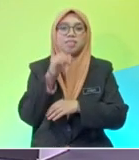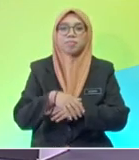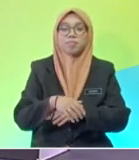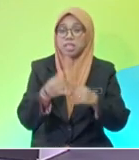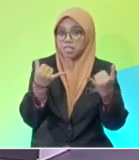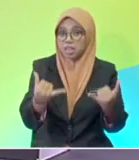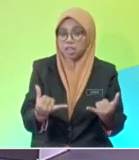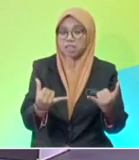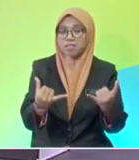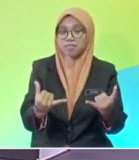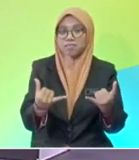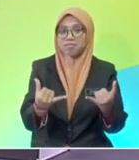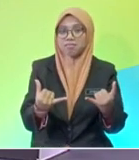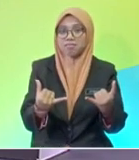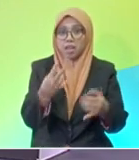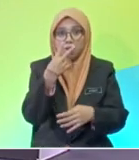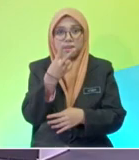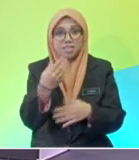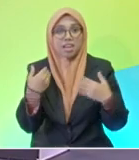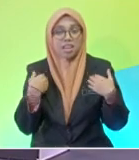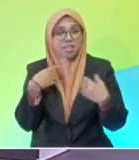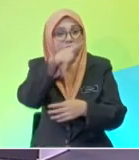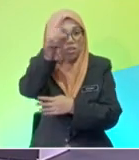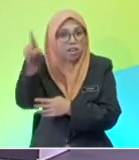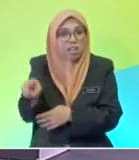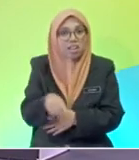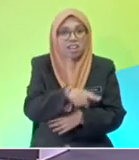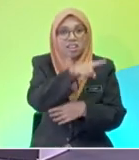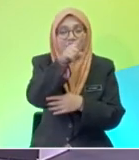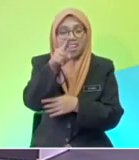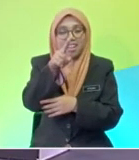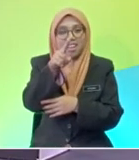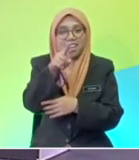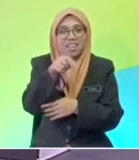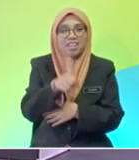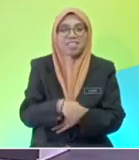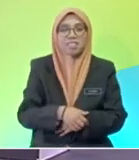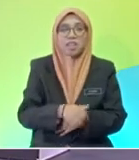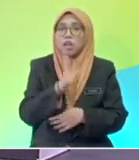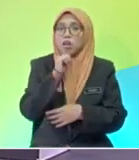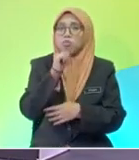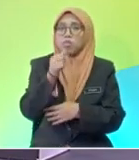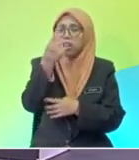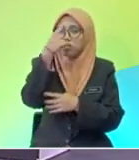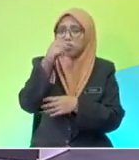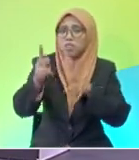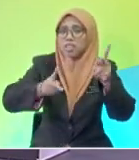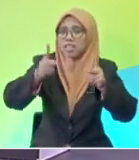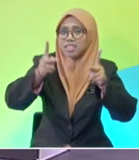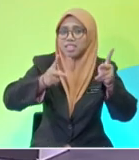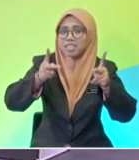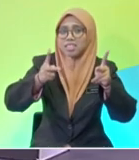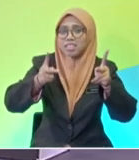kali ini Nampak tak ada roda di sebelah Kak syafika dan roda nih bukan untuk kriteria ataupun